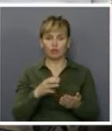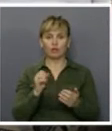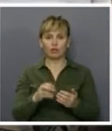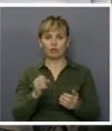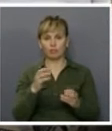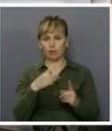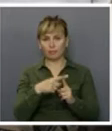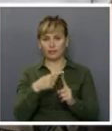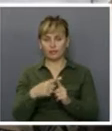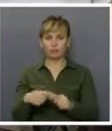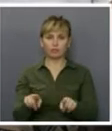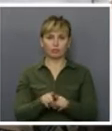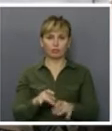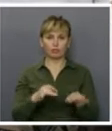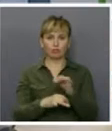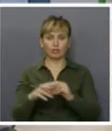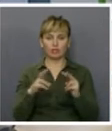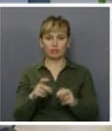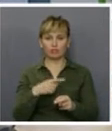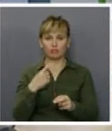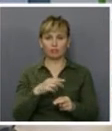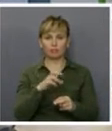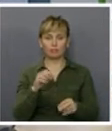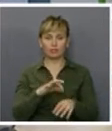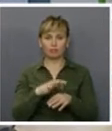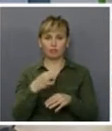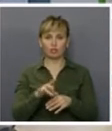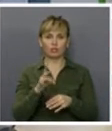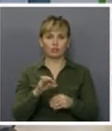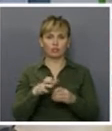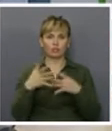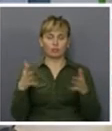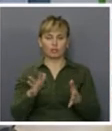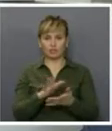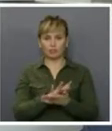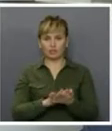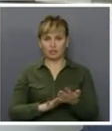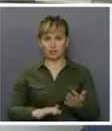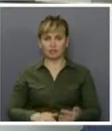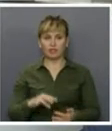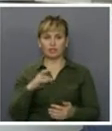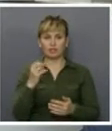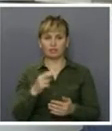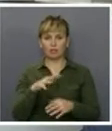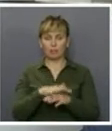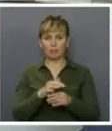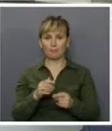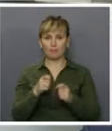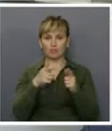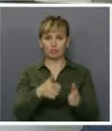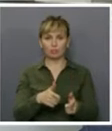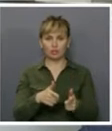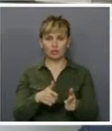позитивных моментов. Такой ход эксперт называет в принципе безболезненным, но с небольшими последствиями. В Национальный банк поступила заявка на эту